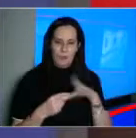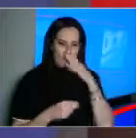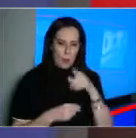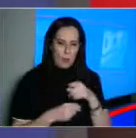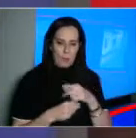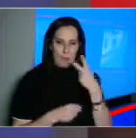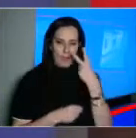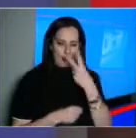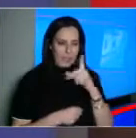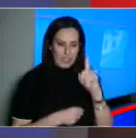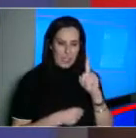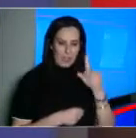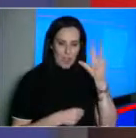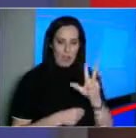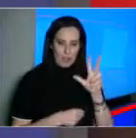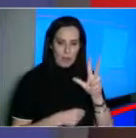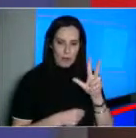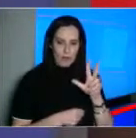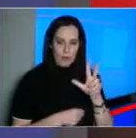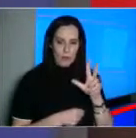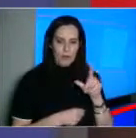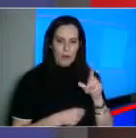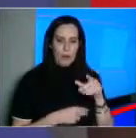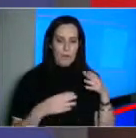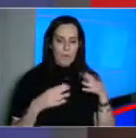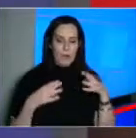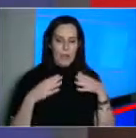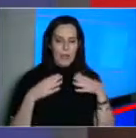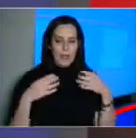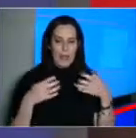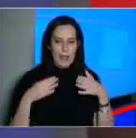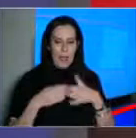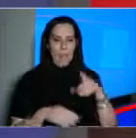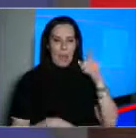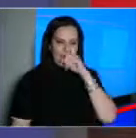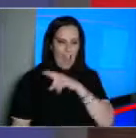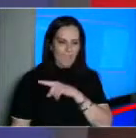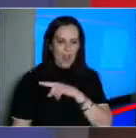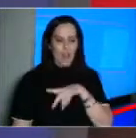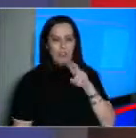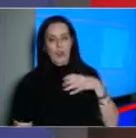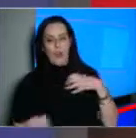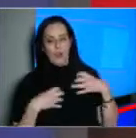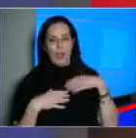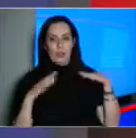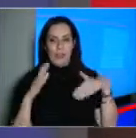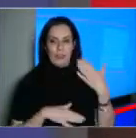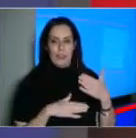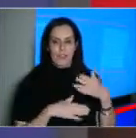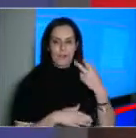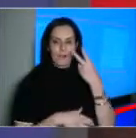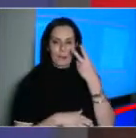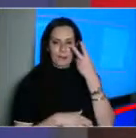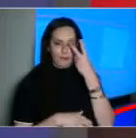בפורים, ב-21 לשלישי, בקונטיינר בנמל יפו. וואלה. כן, ויש לנו גם הופעה לאחר מכן,